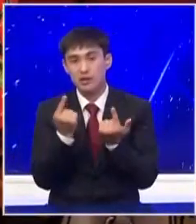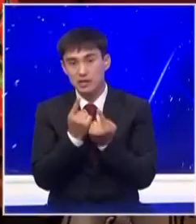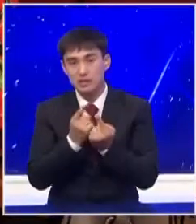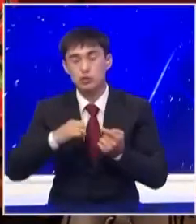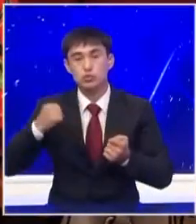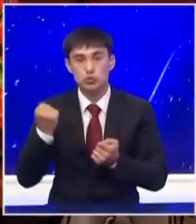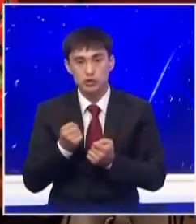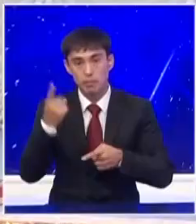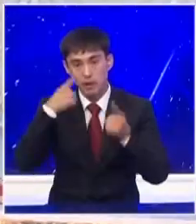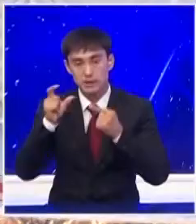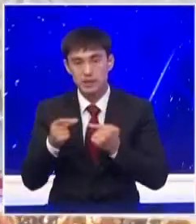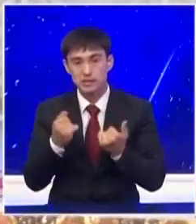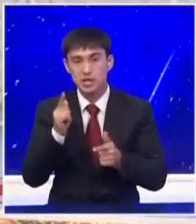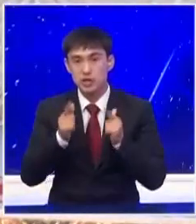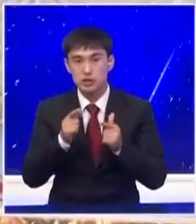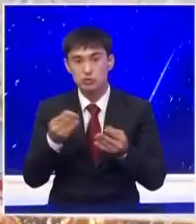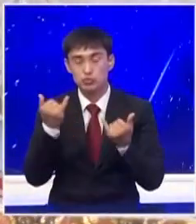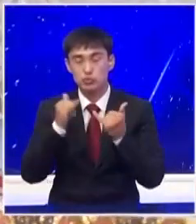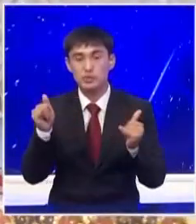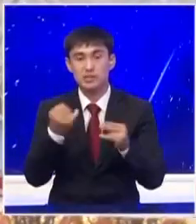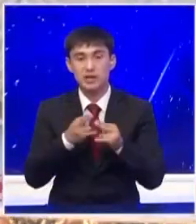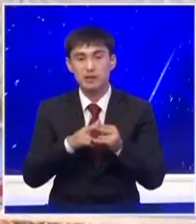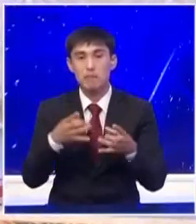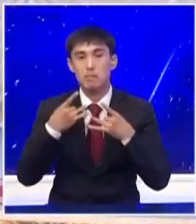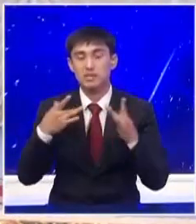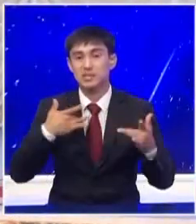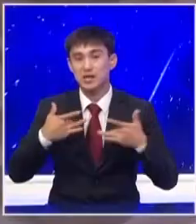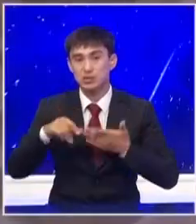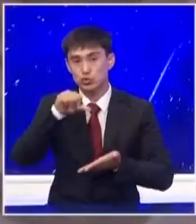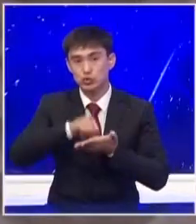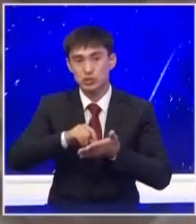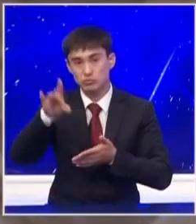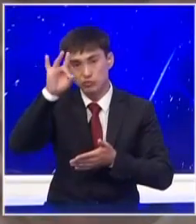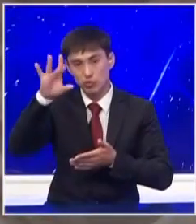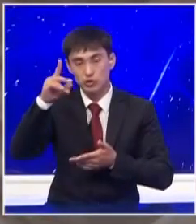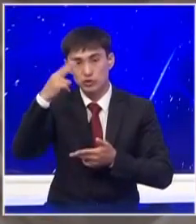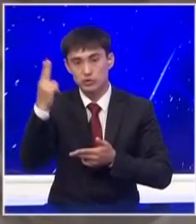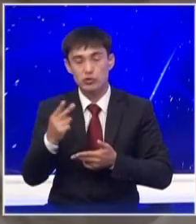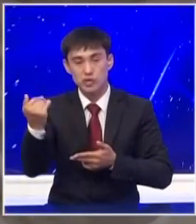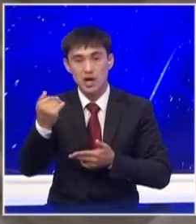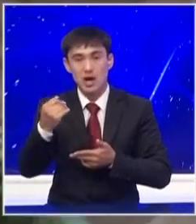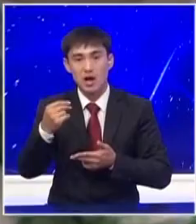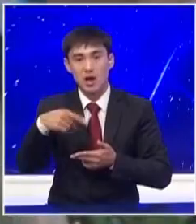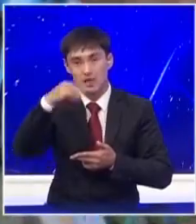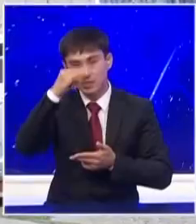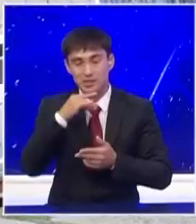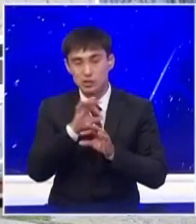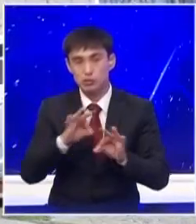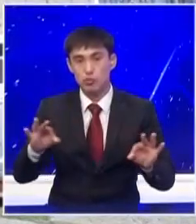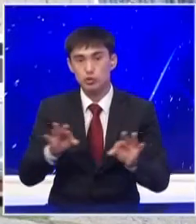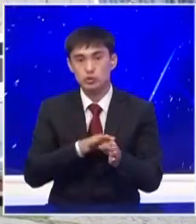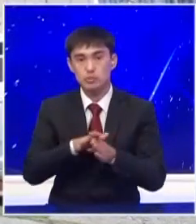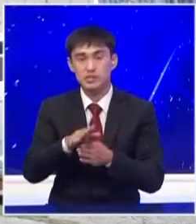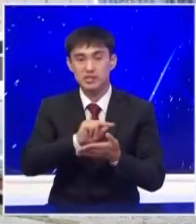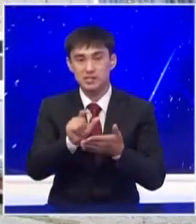друзья поэта. Настоящим сюрпризом для Кыдыра Байдюсенова стал праздничный концерт с участием звезд казахстанской эстрады, исполнивших песни, написанные